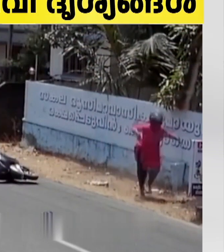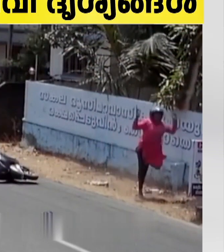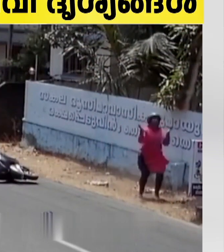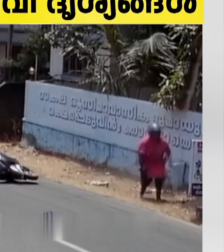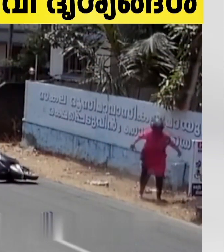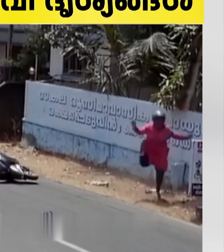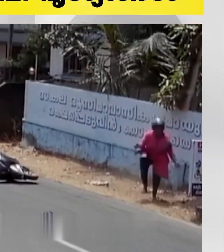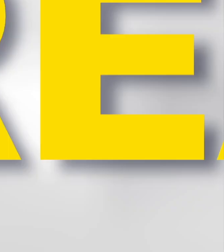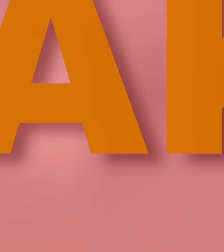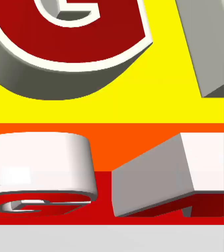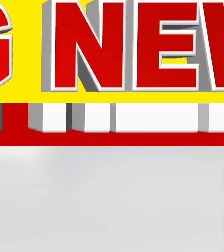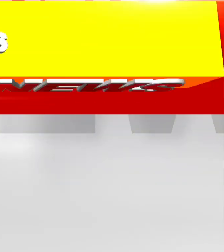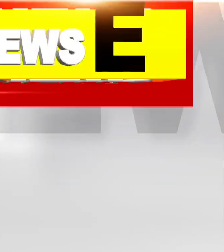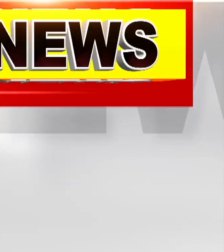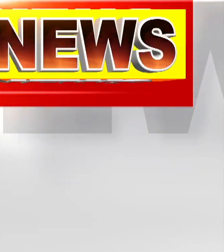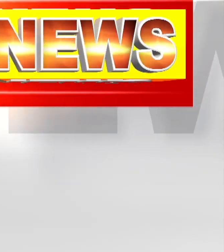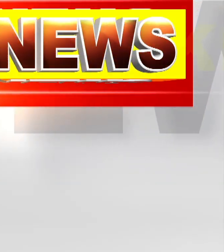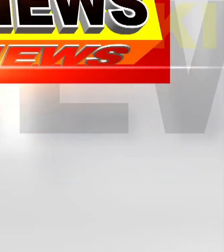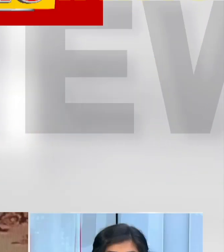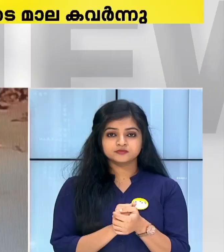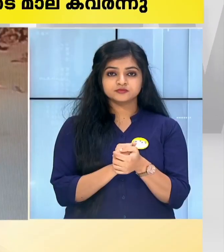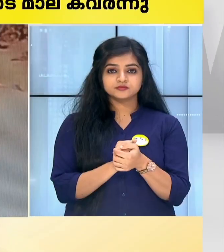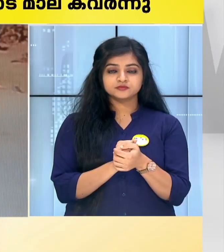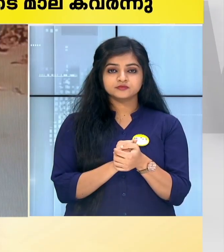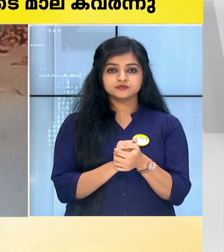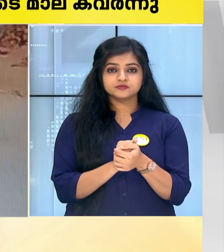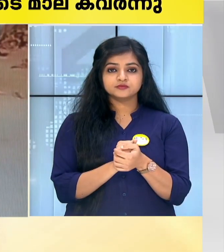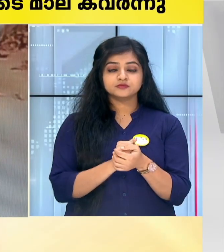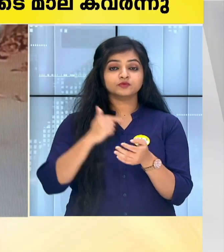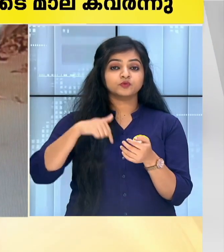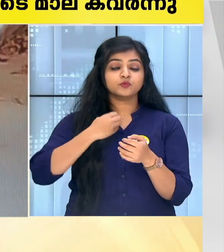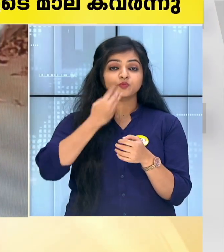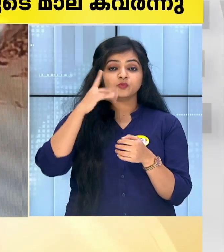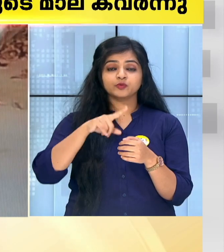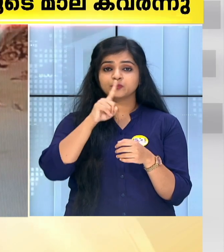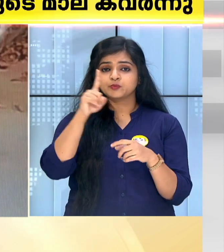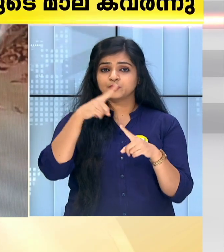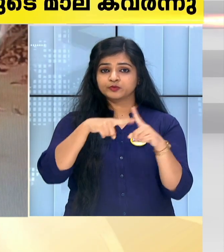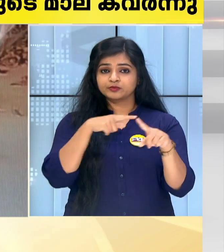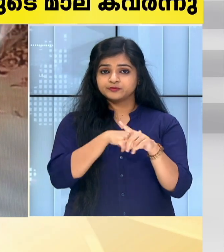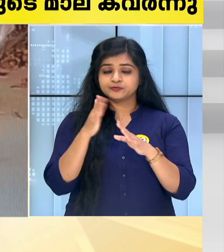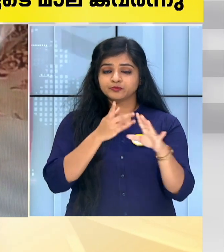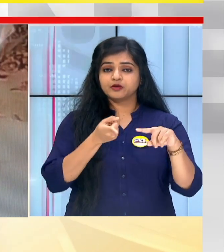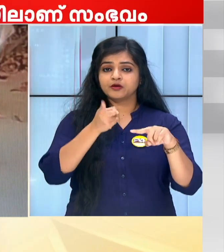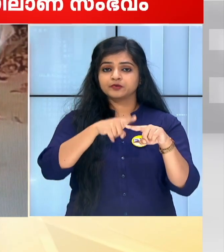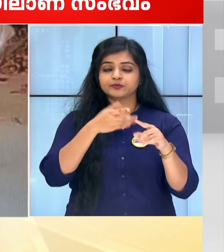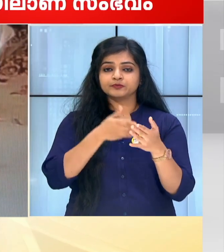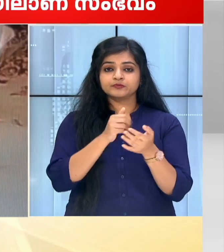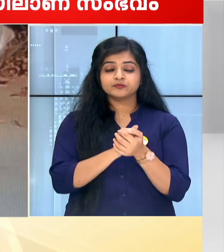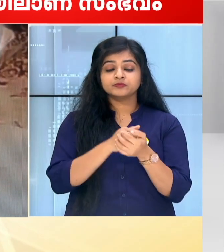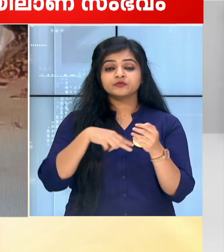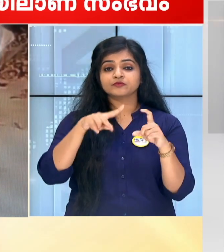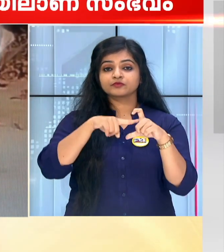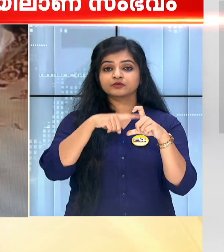ഇതെപ്പോഴാണ് ഈ സംഭവം ഉണ്ടായത്? വിവരങ്ങൾ എന്തൊക്കെ? ഉന്മേഷ, ഇന്ന് രാവിലെ 11 മണിയോടുകൂടിയാണ് ഇത്തരത്തിലുള്ള സംഭവം ഉണ്ടാകുന്നത്. വീരാലി